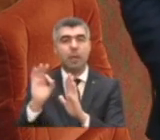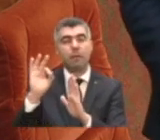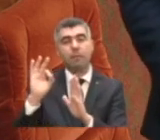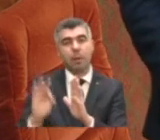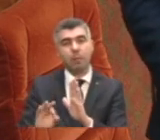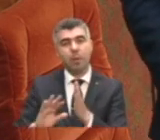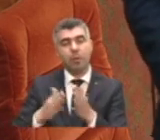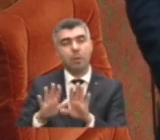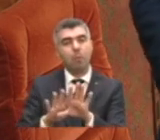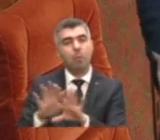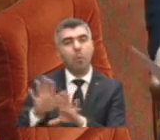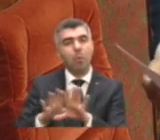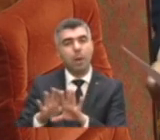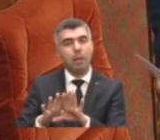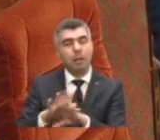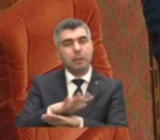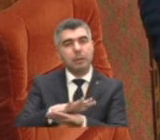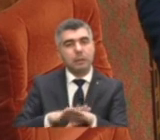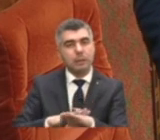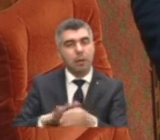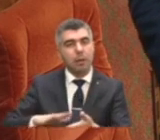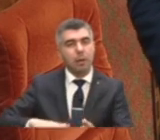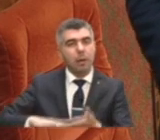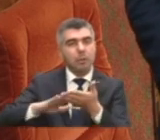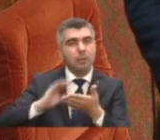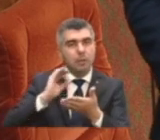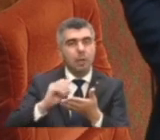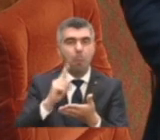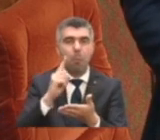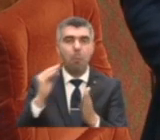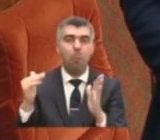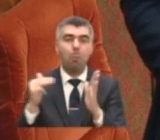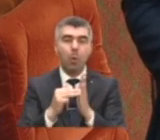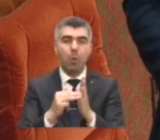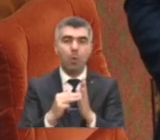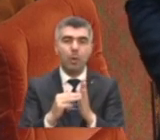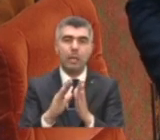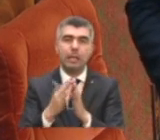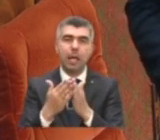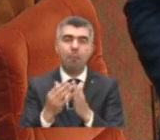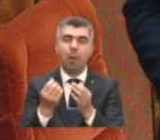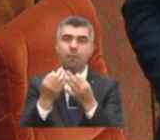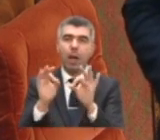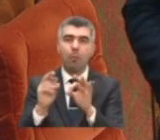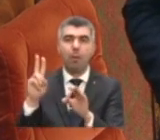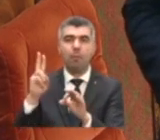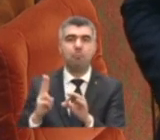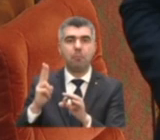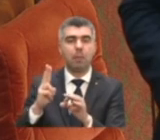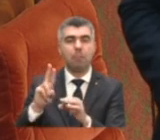ضمن المبادرة الوطنية للتنمية البشرية في إطار عملية مليون محفظة التي أطلقها جلالة الملك حفظه